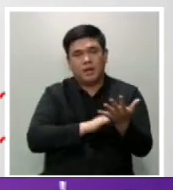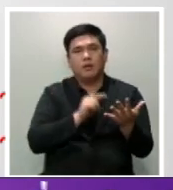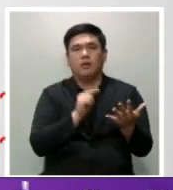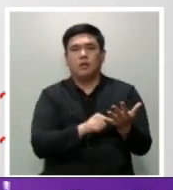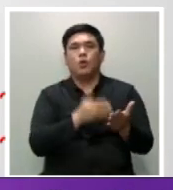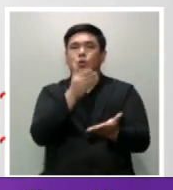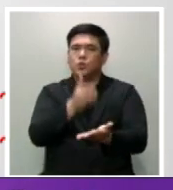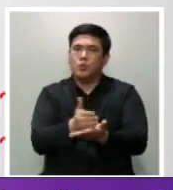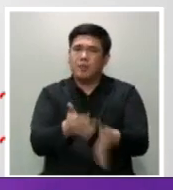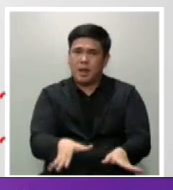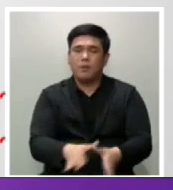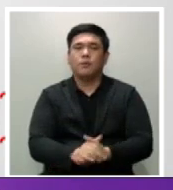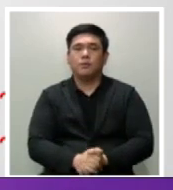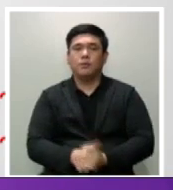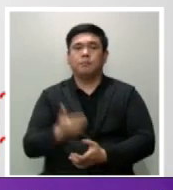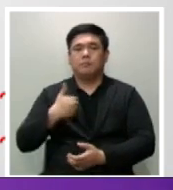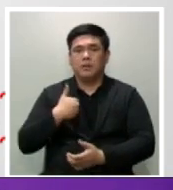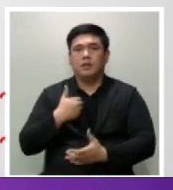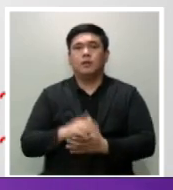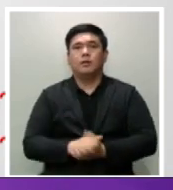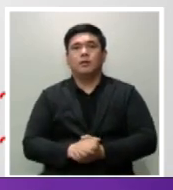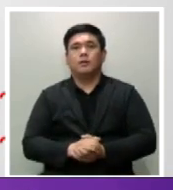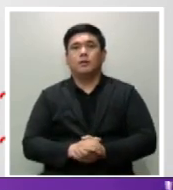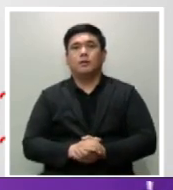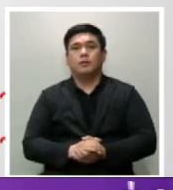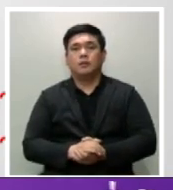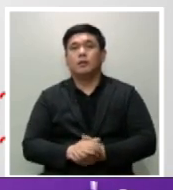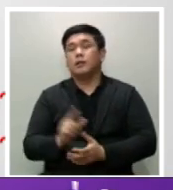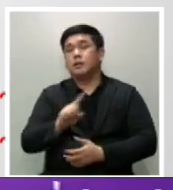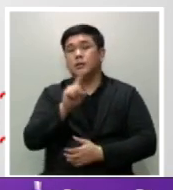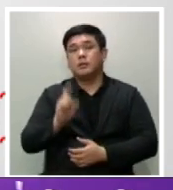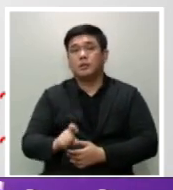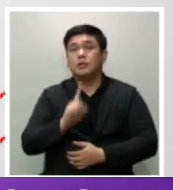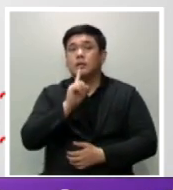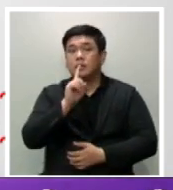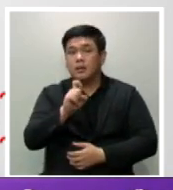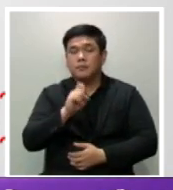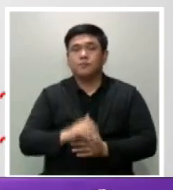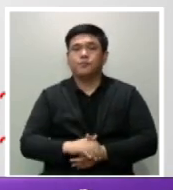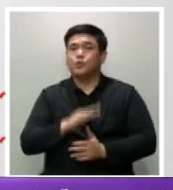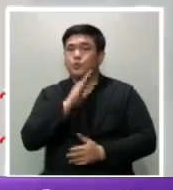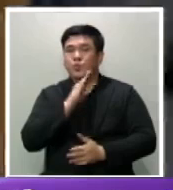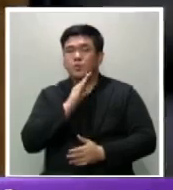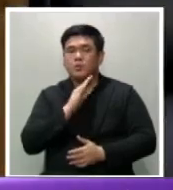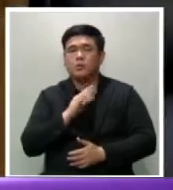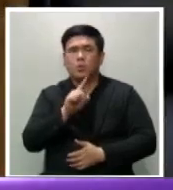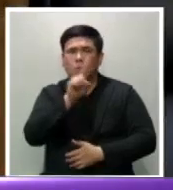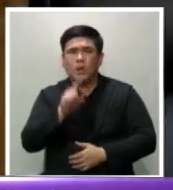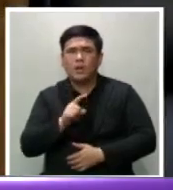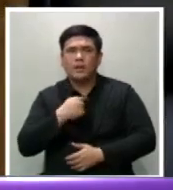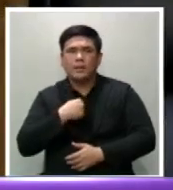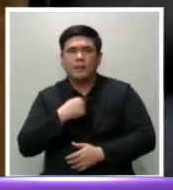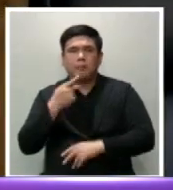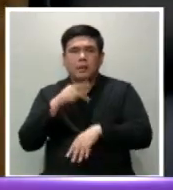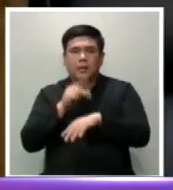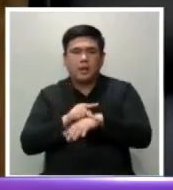มันหยุดลงแค่นี้คำถามตรงนี้ต่อไปก็ต้องมีท่านฟังอย่างนี้ท่านต้องสงสัยผมเชื่อว่าท่าน